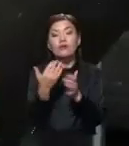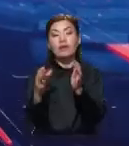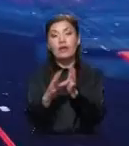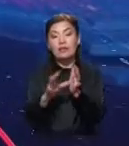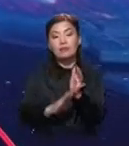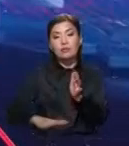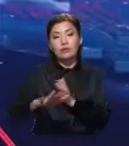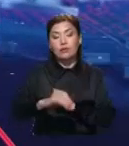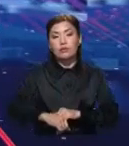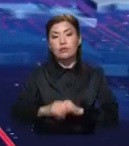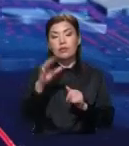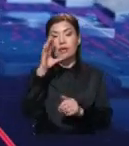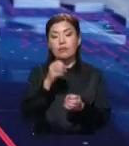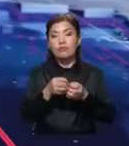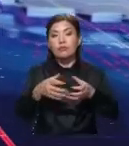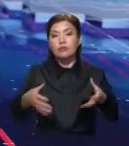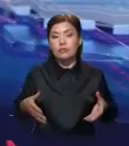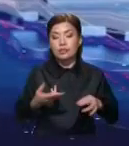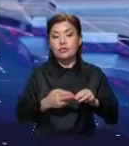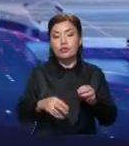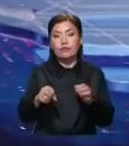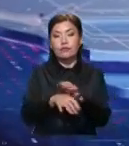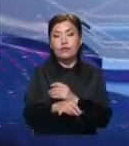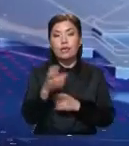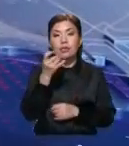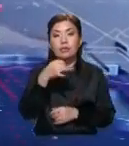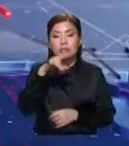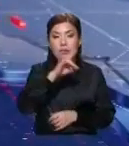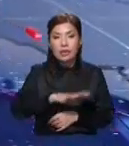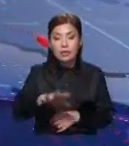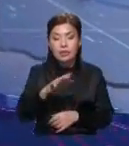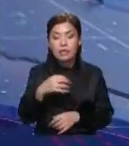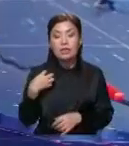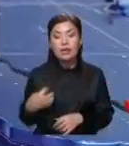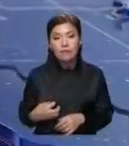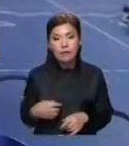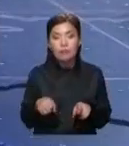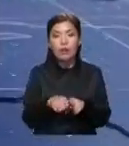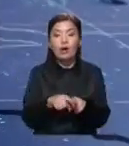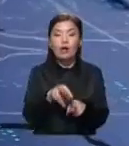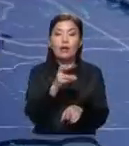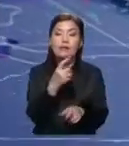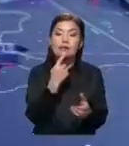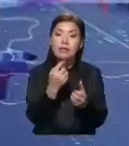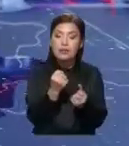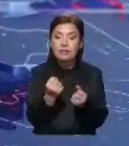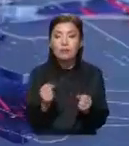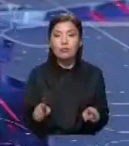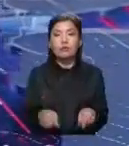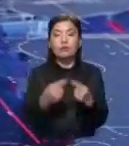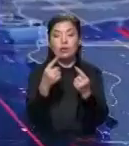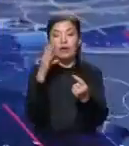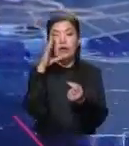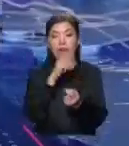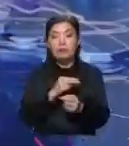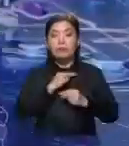отрасли. Возможное строительство атомной станции в Казахстане представляет для Франции, как для ядерной державы, прекрасные перспективы для